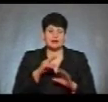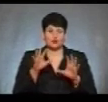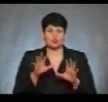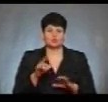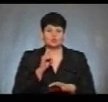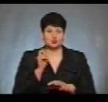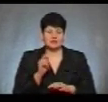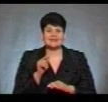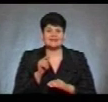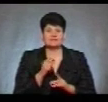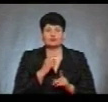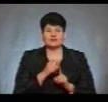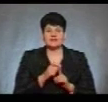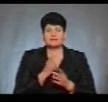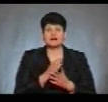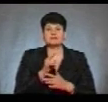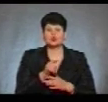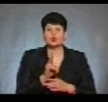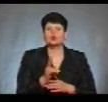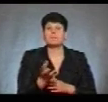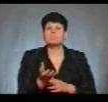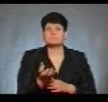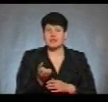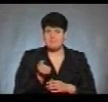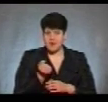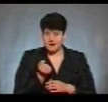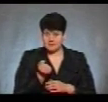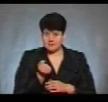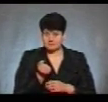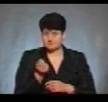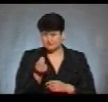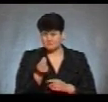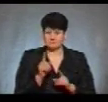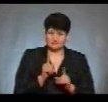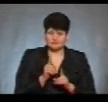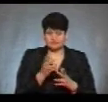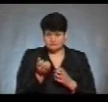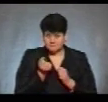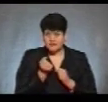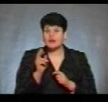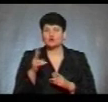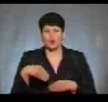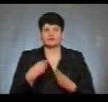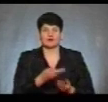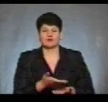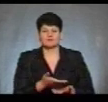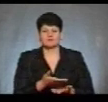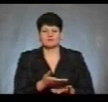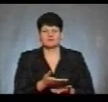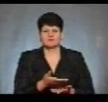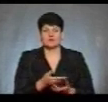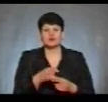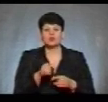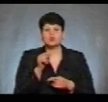України, відповідальність несе той, хто приймає обіцянку, чи кошти, тобто грошові кошти, і той, хто звичайно, дає. Звичайно, той, хто дає. Так, тобто